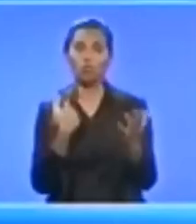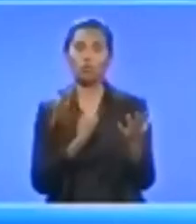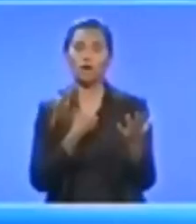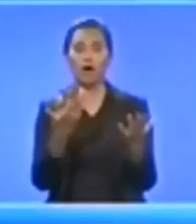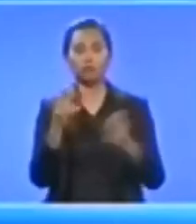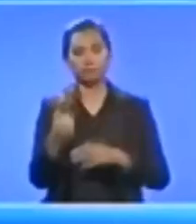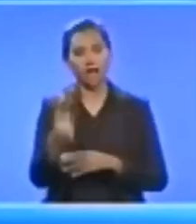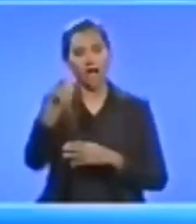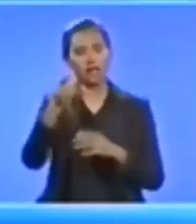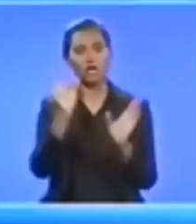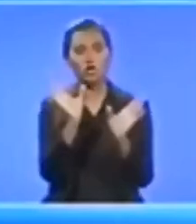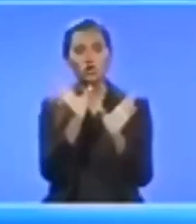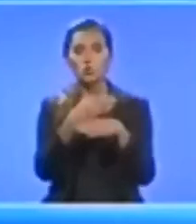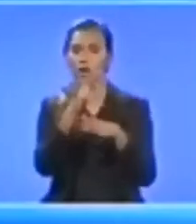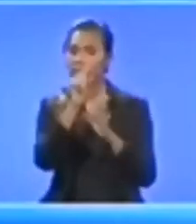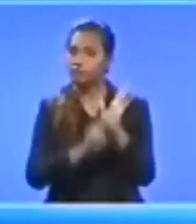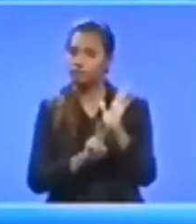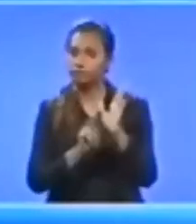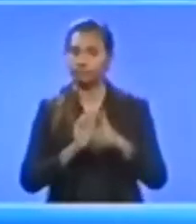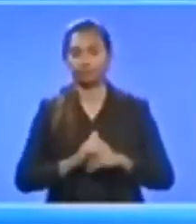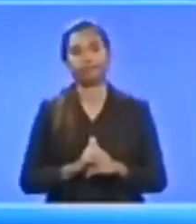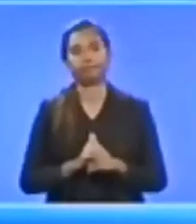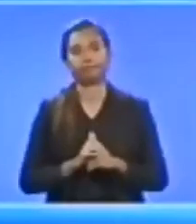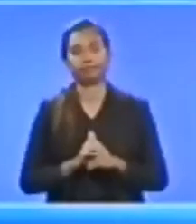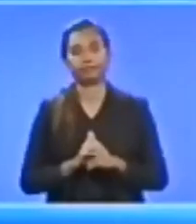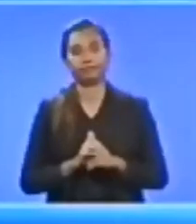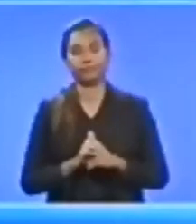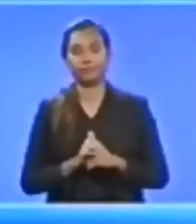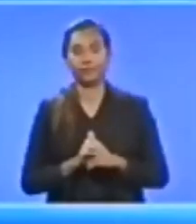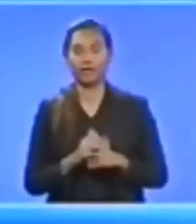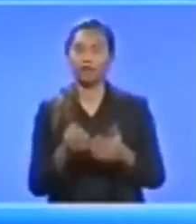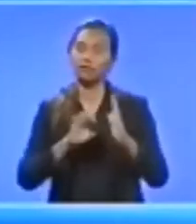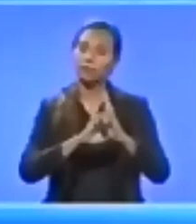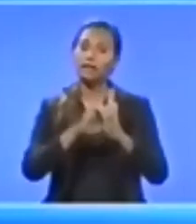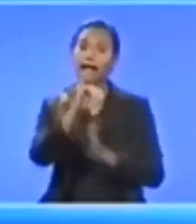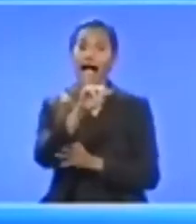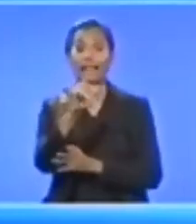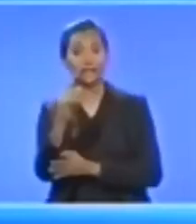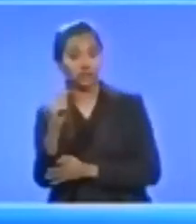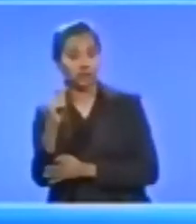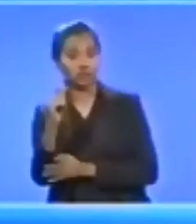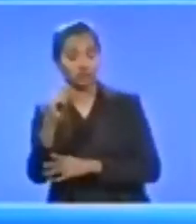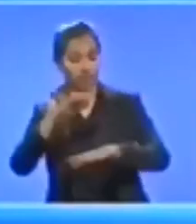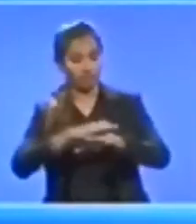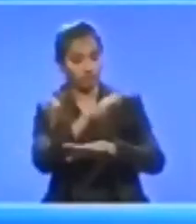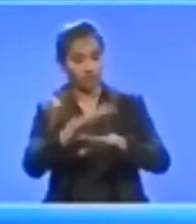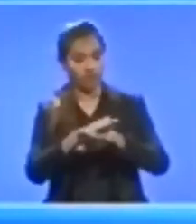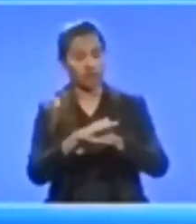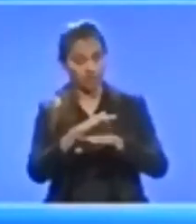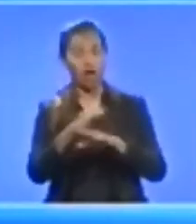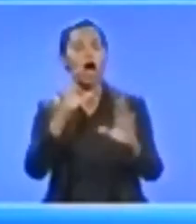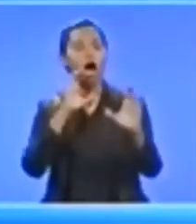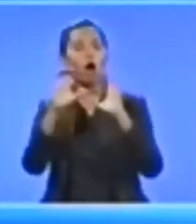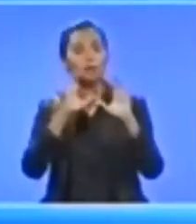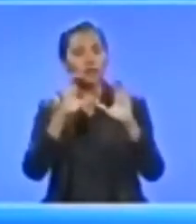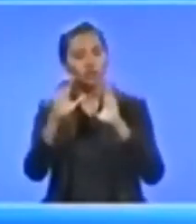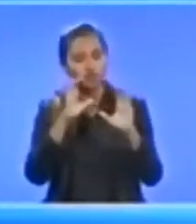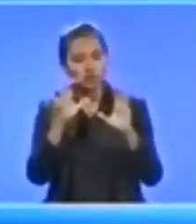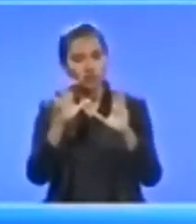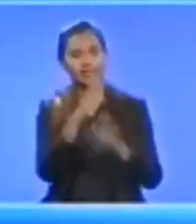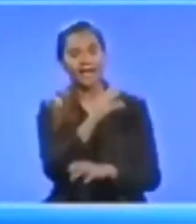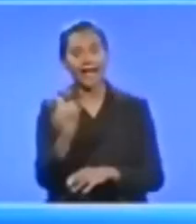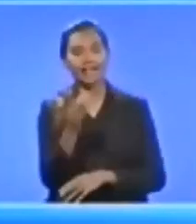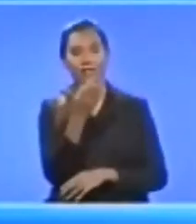tinggi yang diperlukan dalam sektor-sektor perhubungan, IT dan fashion. Anda